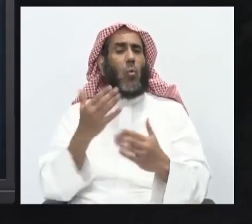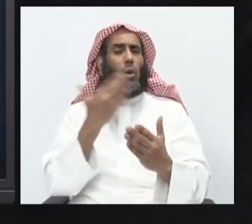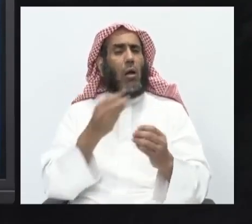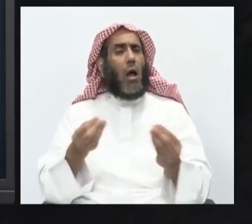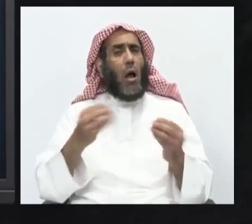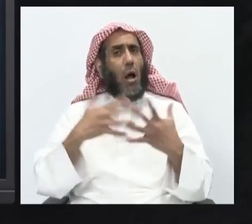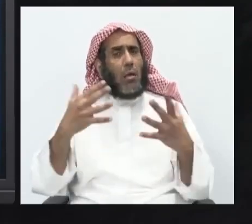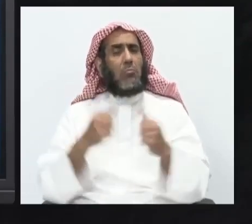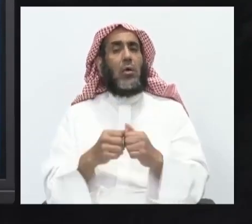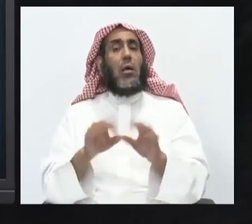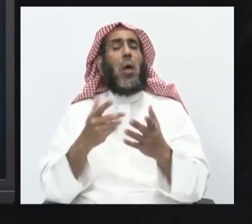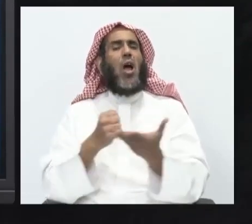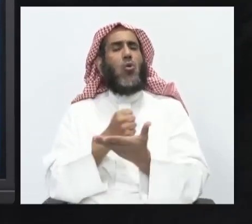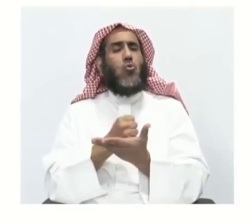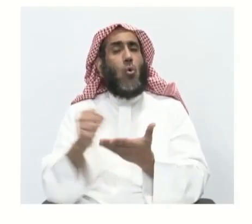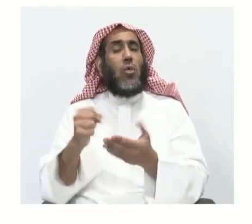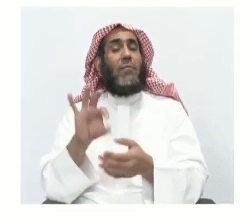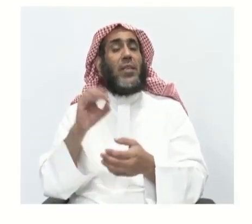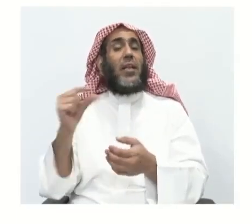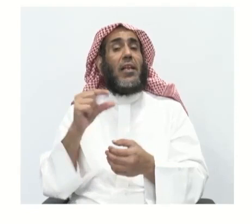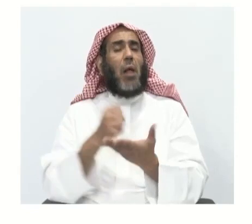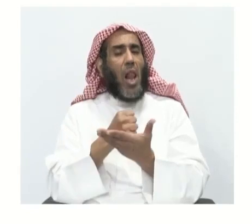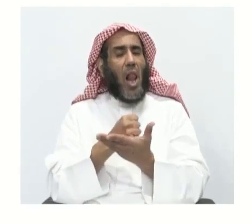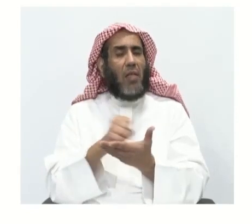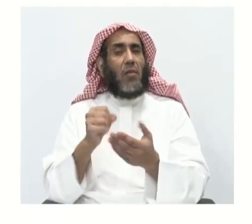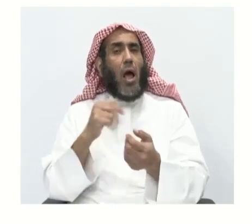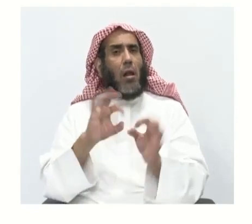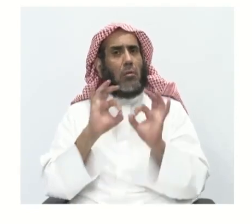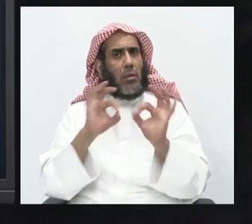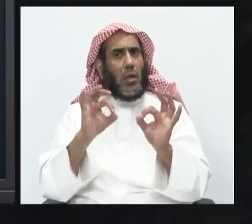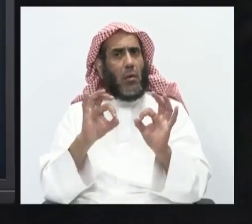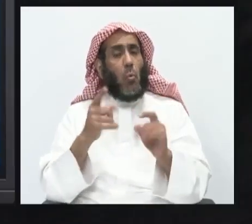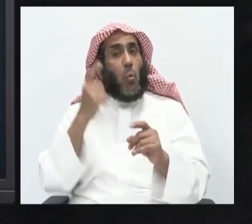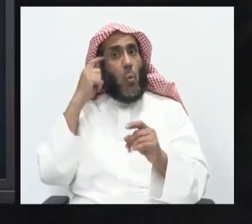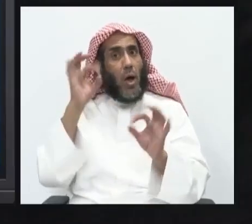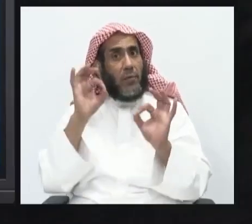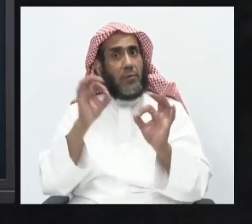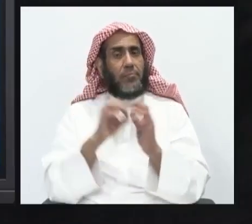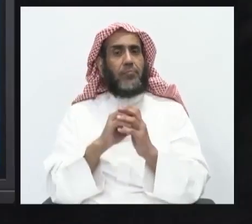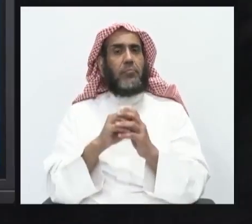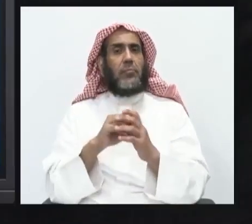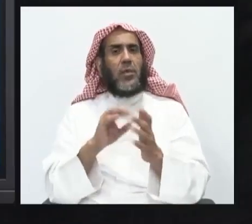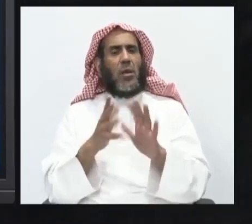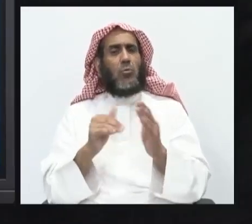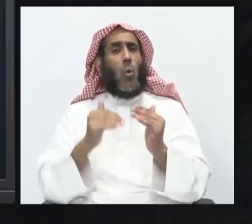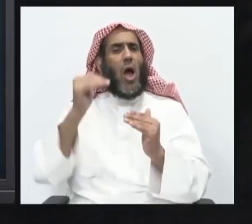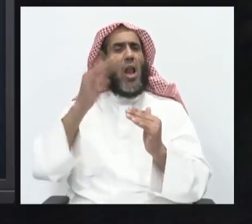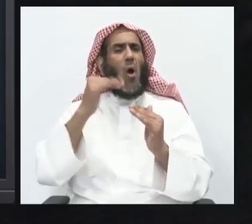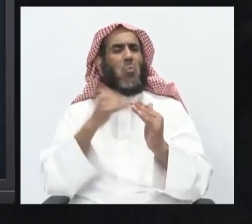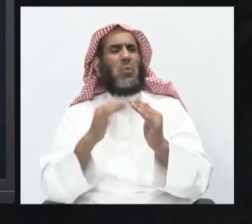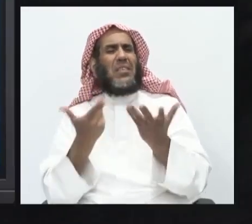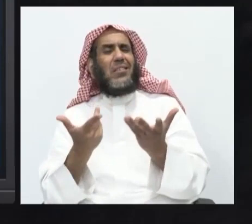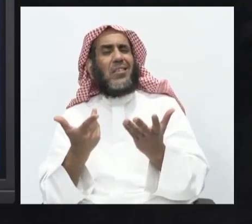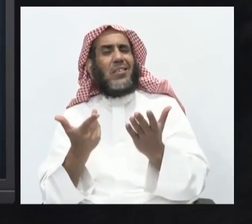اكثر ما يحذف من الكلمه ايضا الحذف هل اتقنته وعرفت او مستوى عال او مستوى